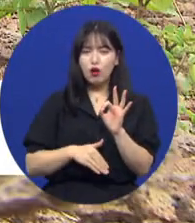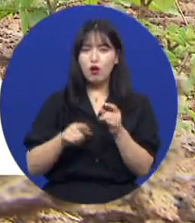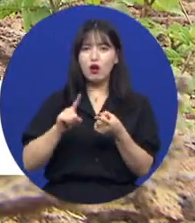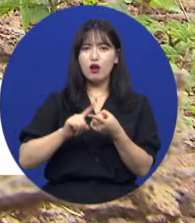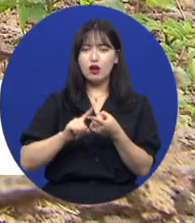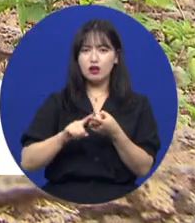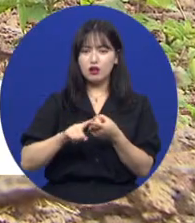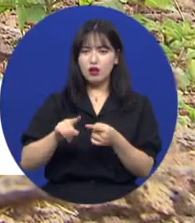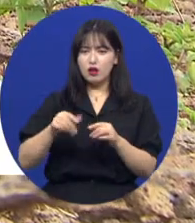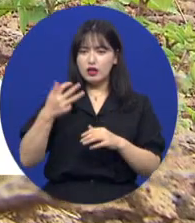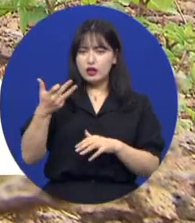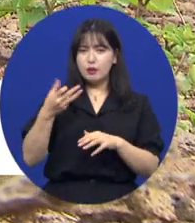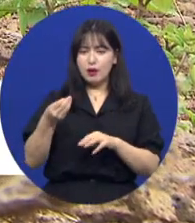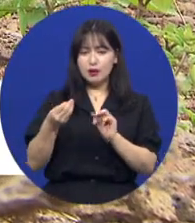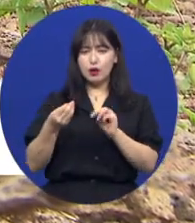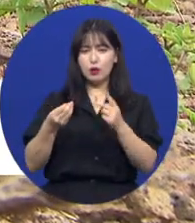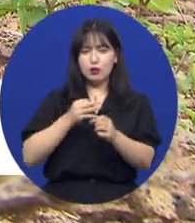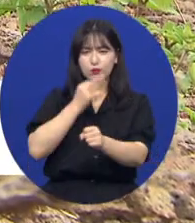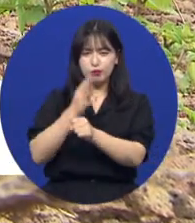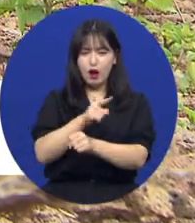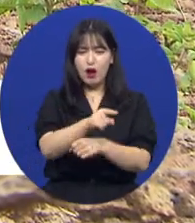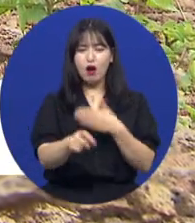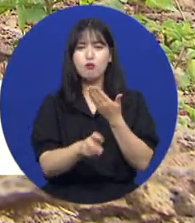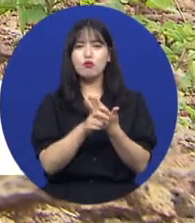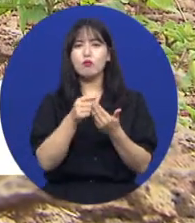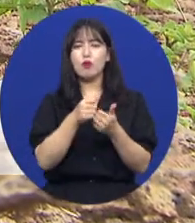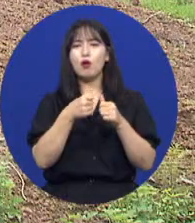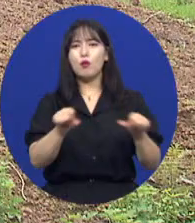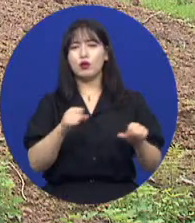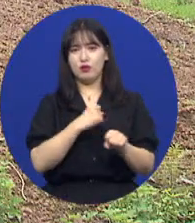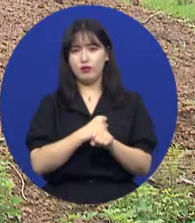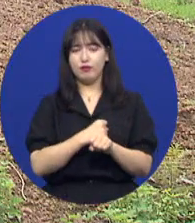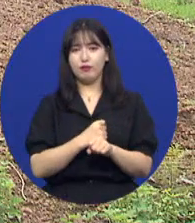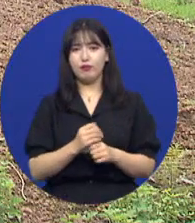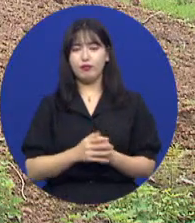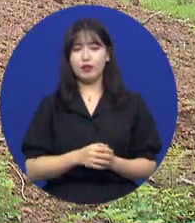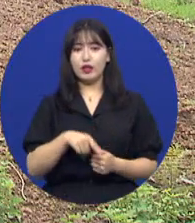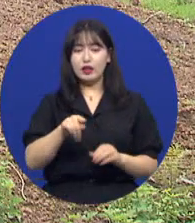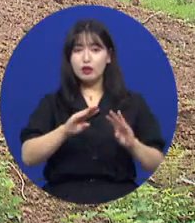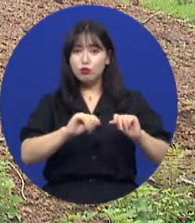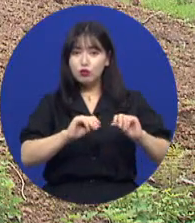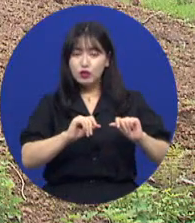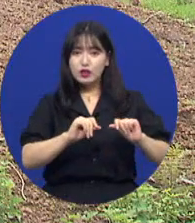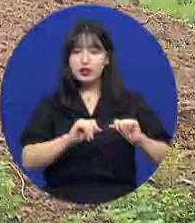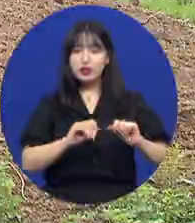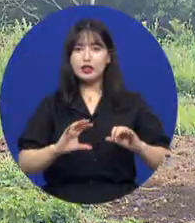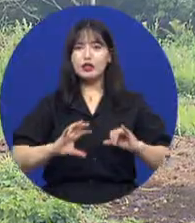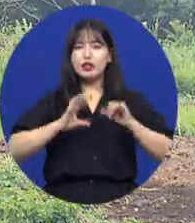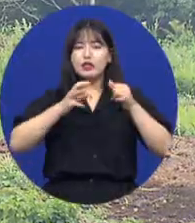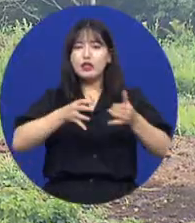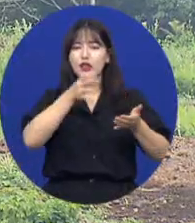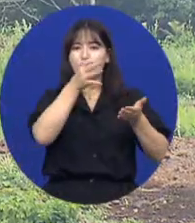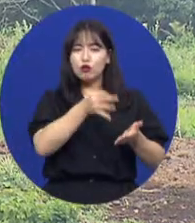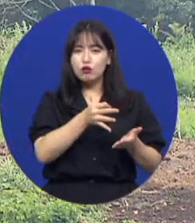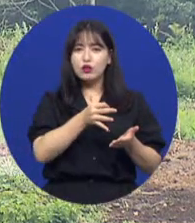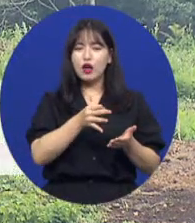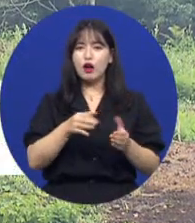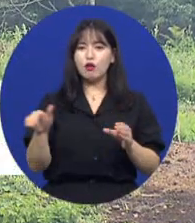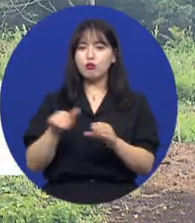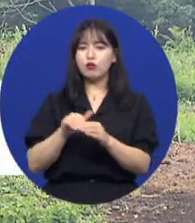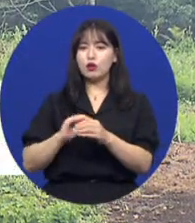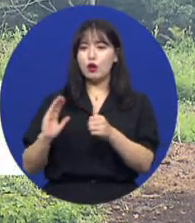제곱미터 를 사들인 뒤 불법 훼손한 것으로 드러났습니다 해당 부지는 세계 유산과 문화재 보호 구역과